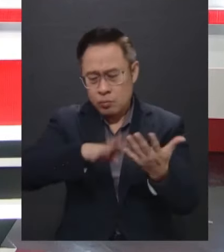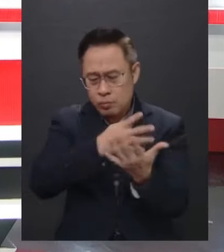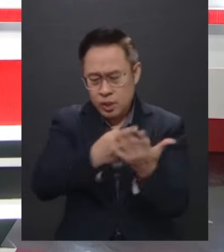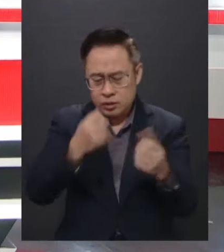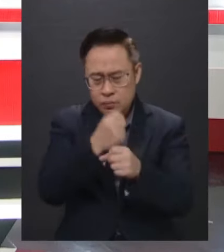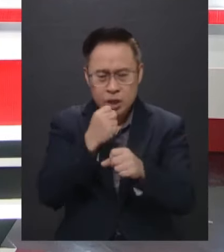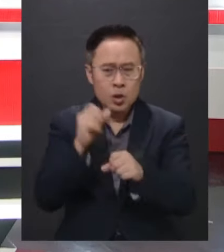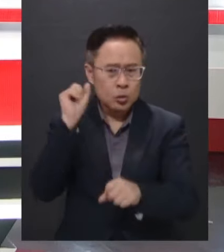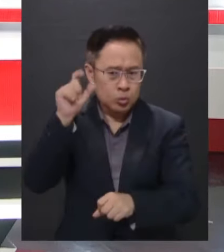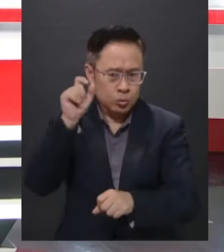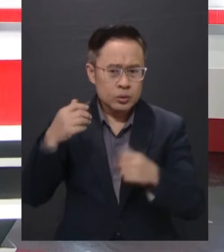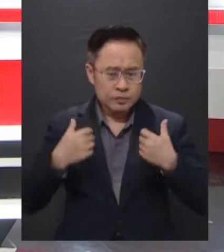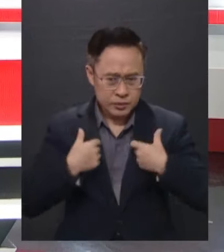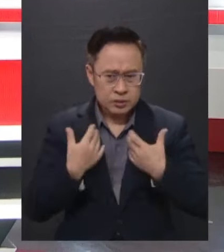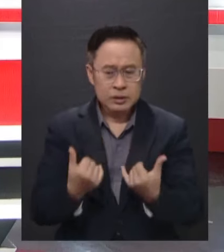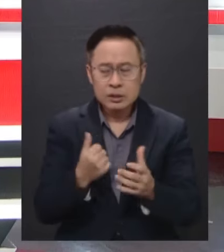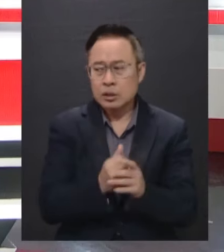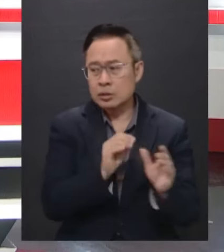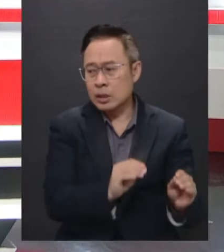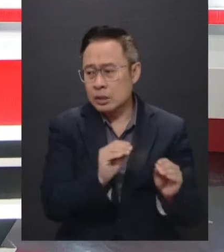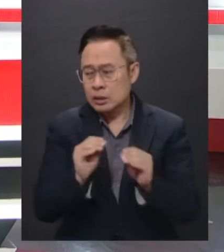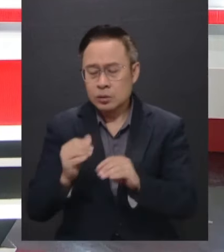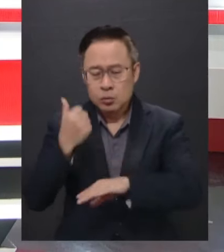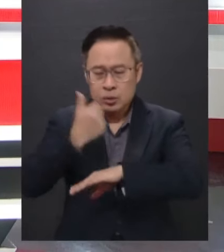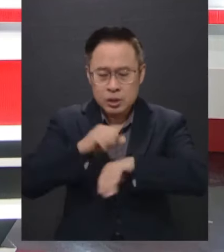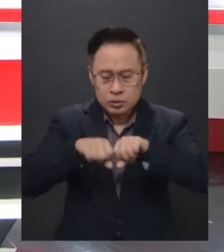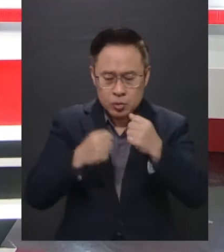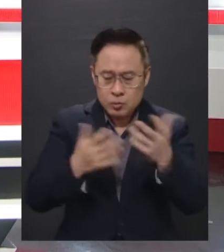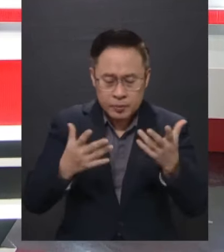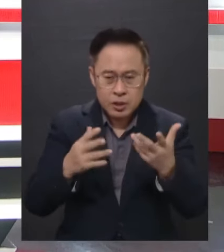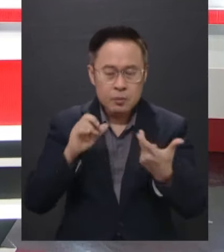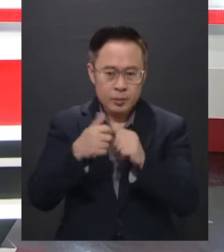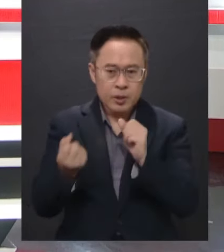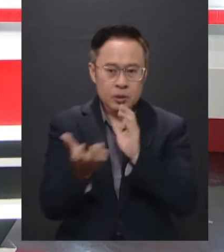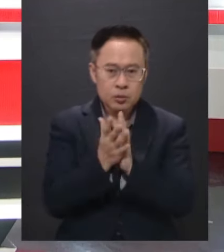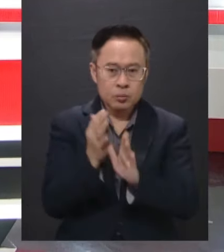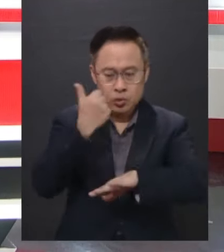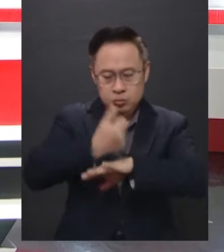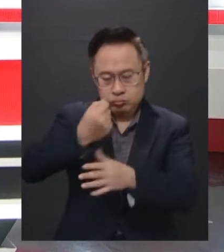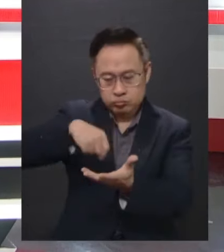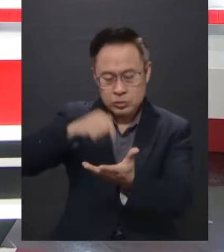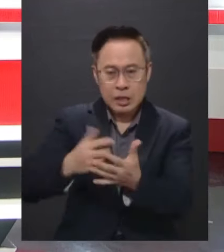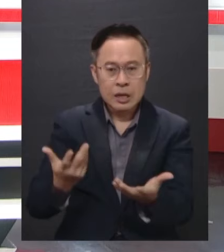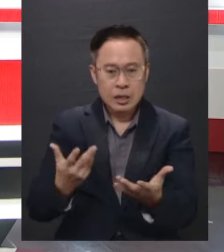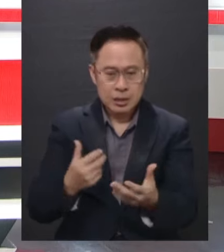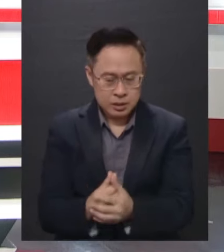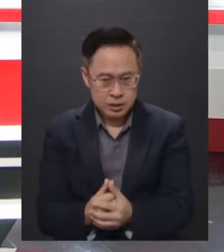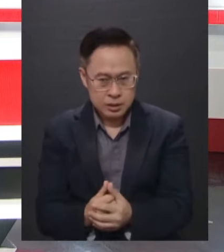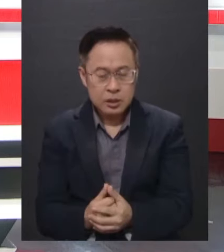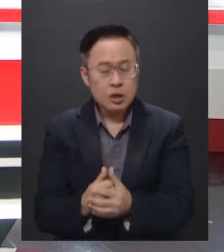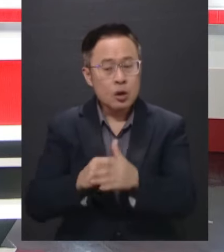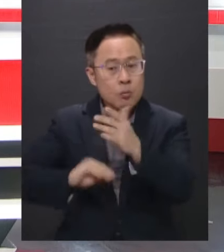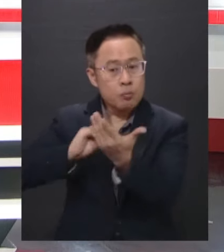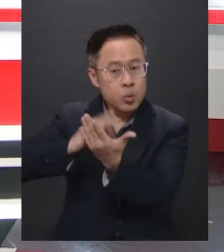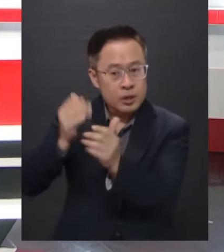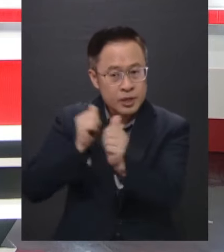อบกู้นะคะแน่นอนว่าถ้าว่ามันยืดเยื้อออกไปอีกเนี่ยไหนจะเรื่องของโปรแกรมการแข่งขันอย่างเช่นตอนนี้ที่เราก็เห็นว่า